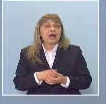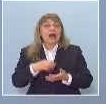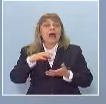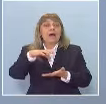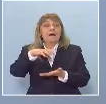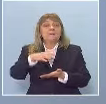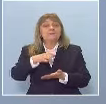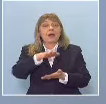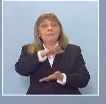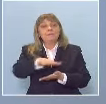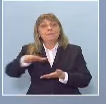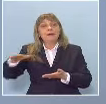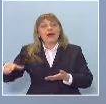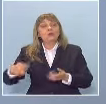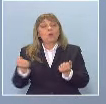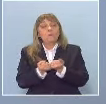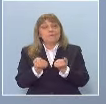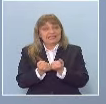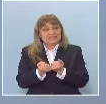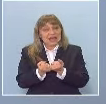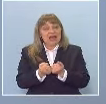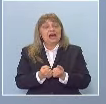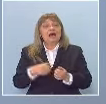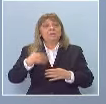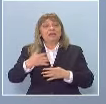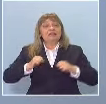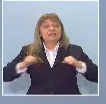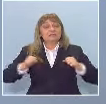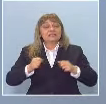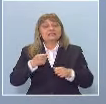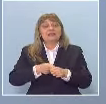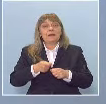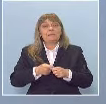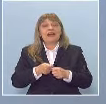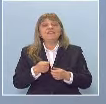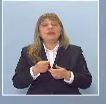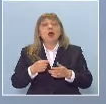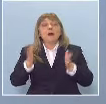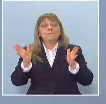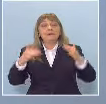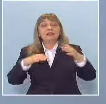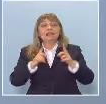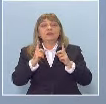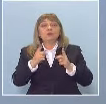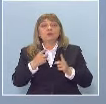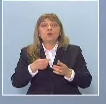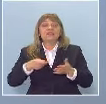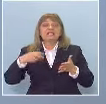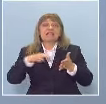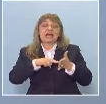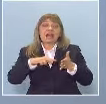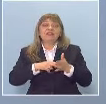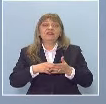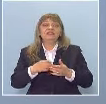паркоместата пред гимназията се построи един модул от соларни панели, които пък да захранват една станция за зареждане на